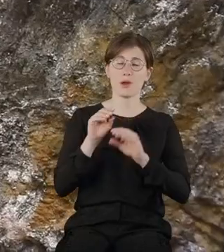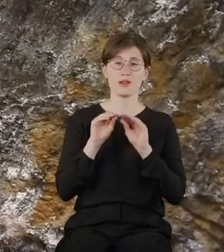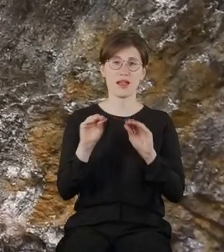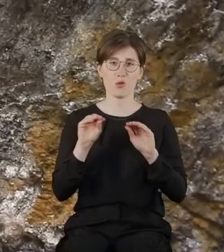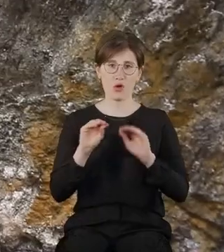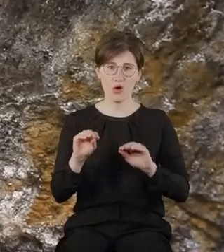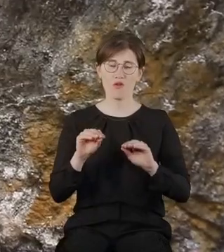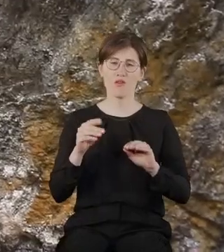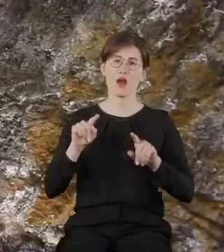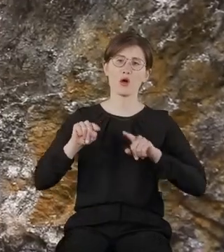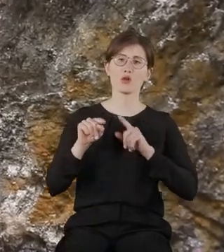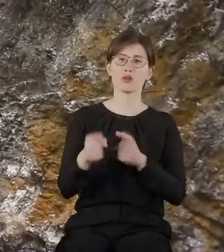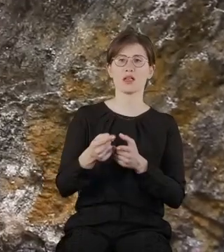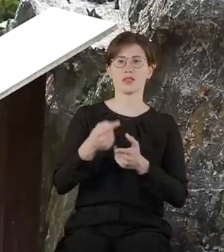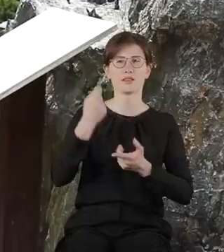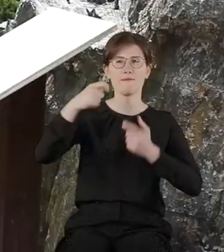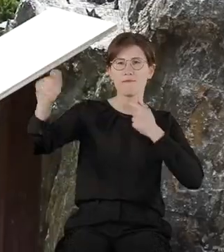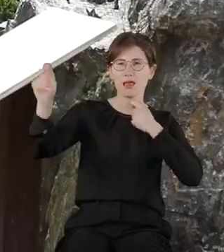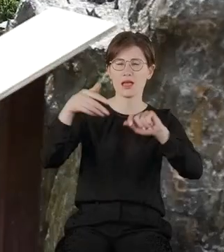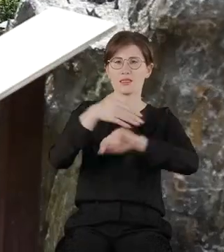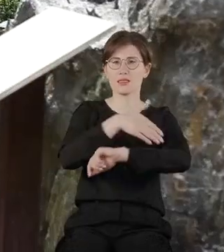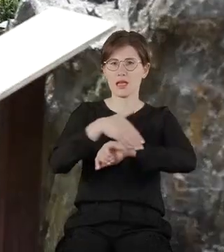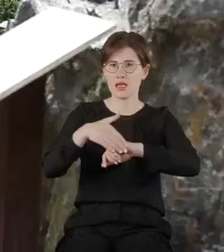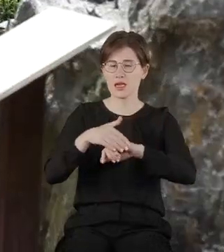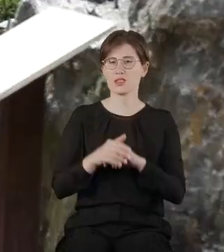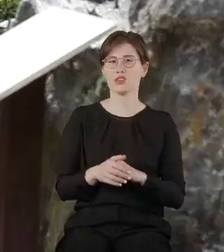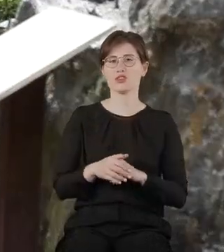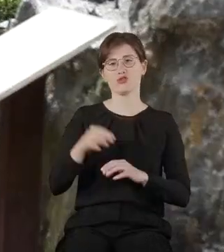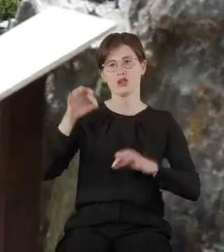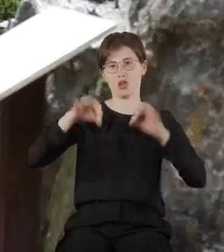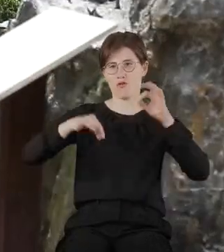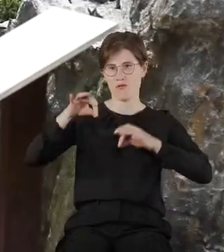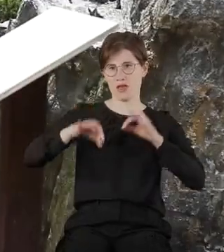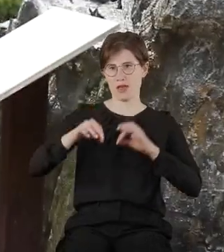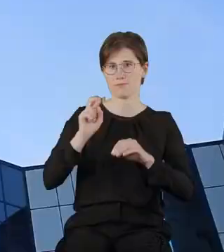Organizuje obozy poszukiwawcze dla studentów, uczestniczy w konferencjach.